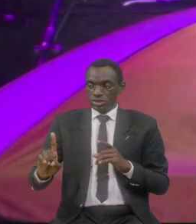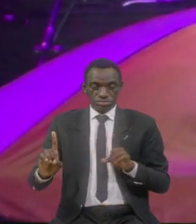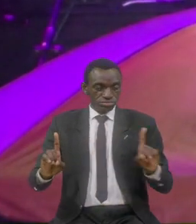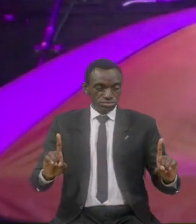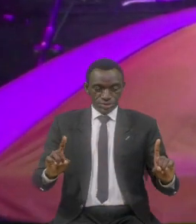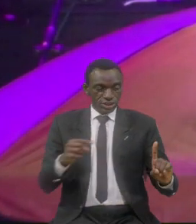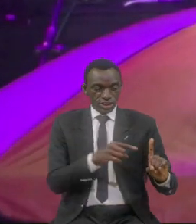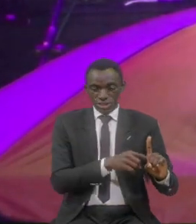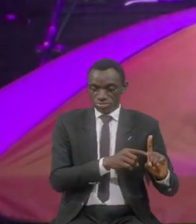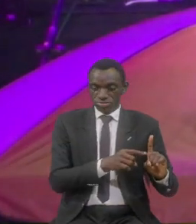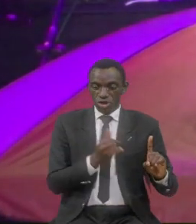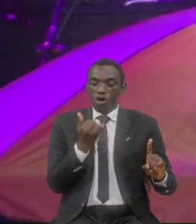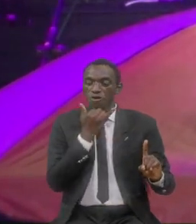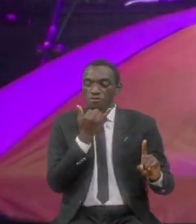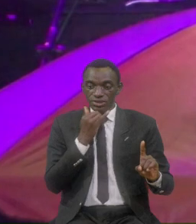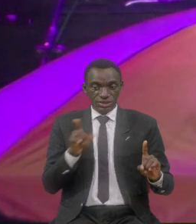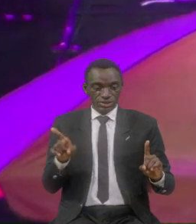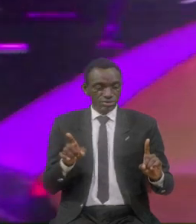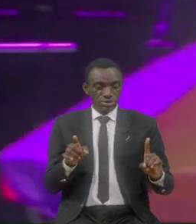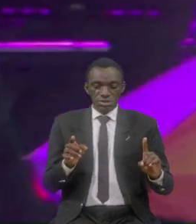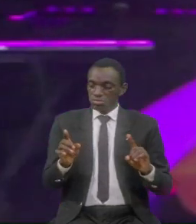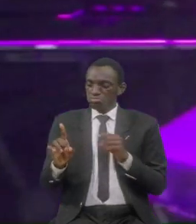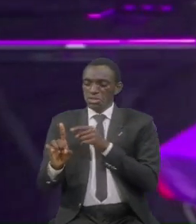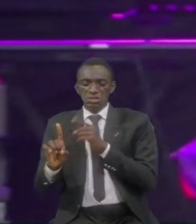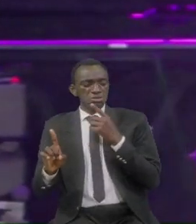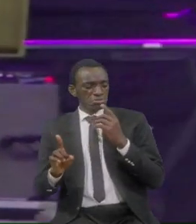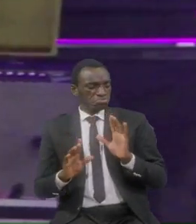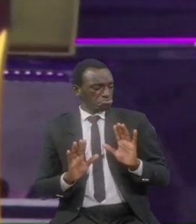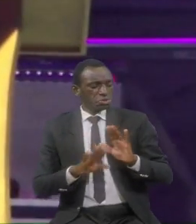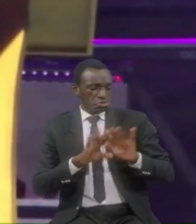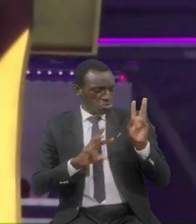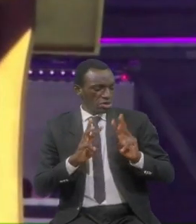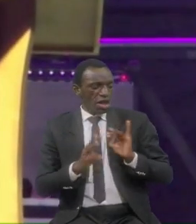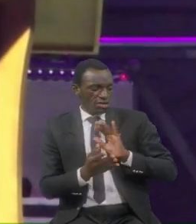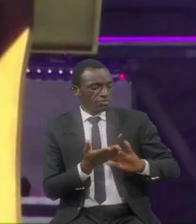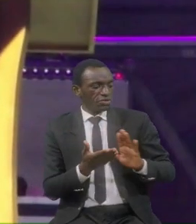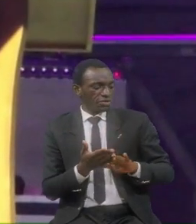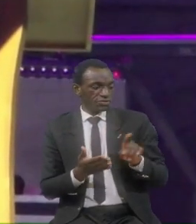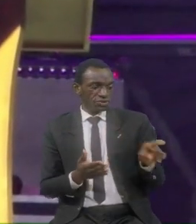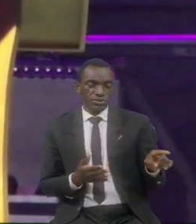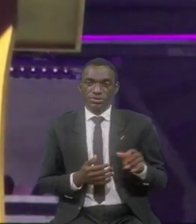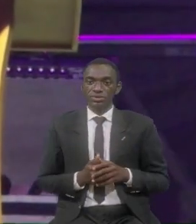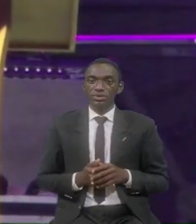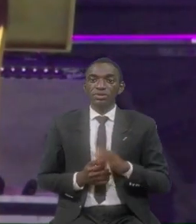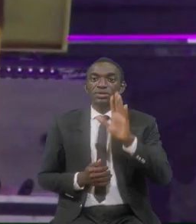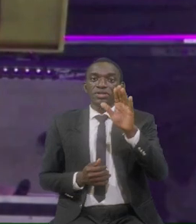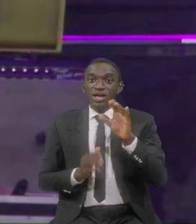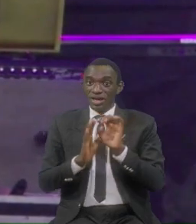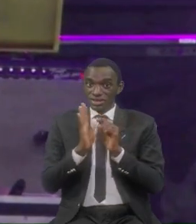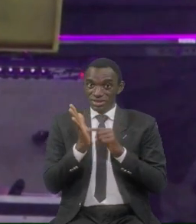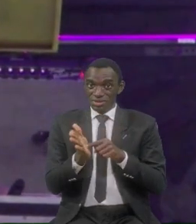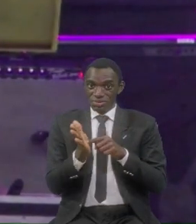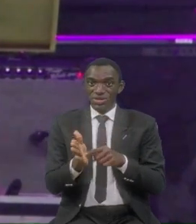you. Diri sa kalibutan ang tawo ingon pasayloon ta. Even the judge of the land can say, all right,